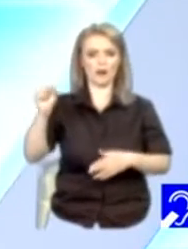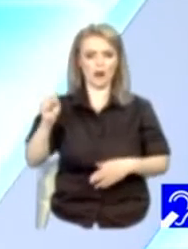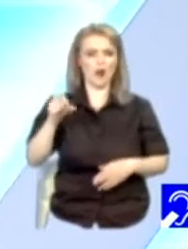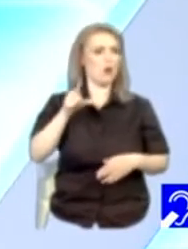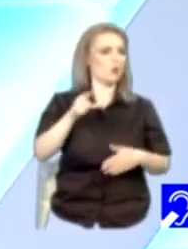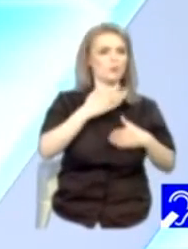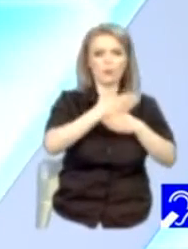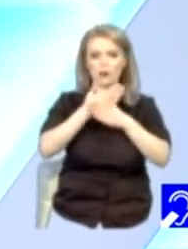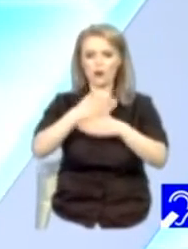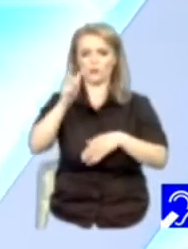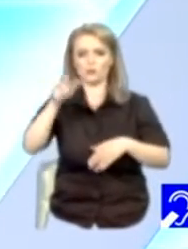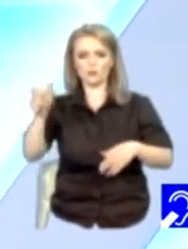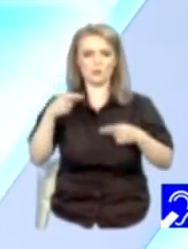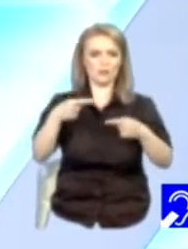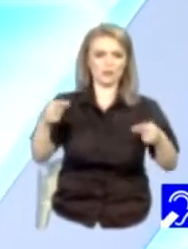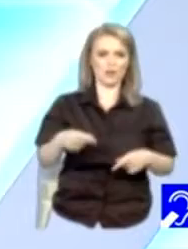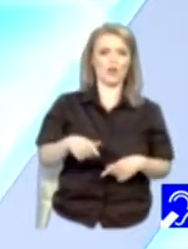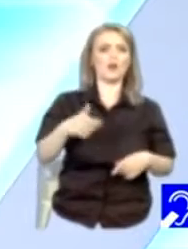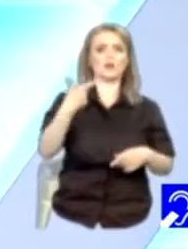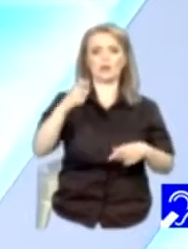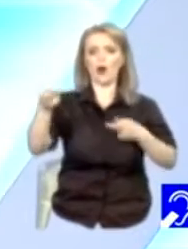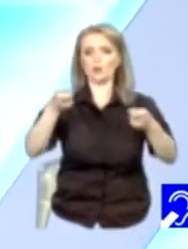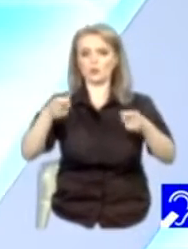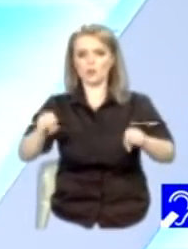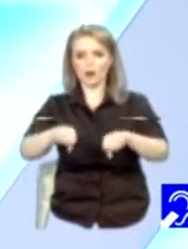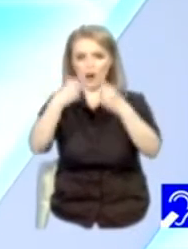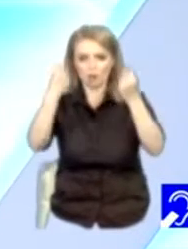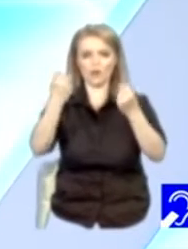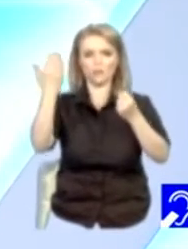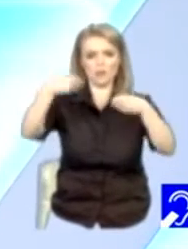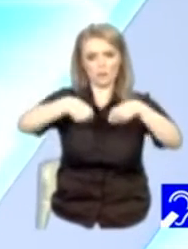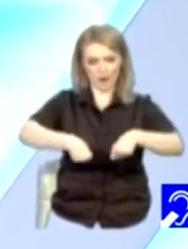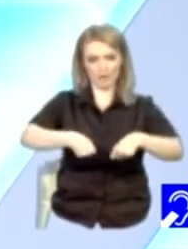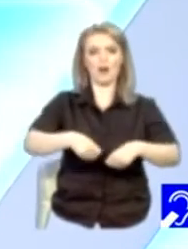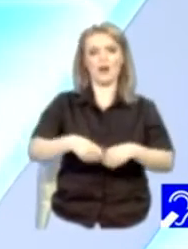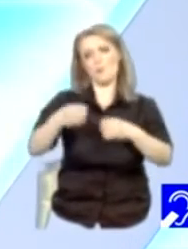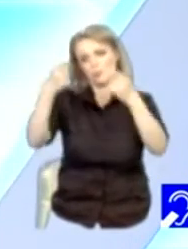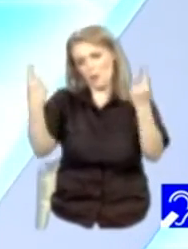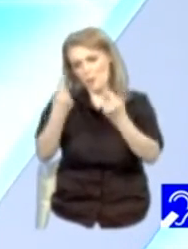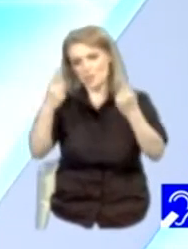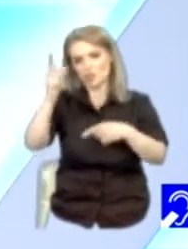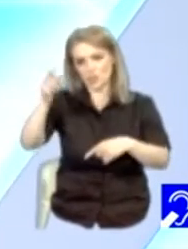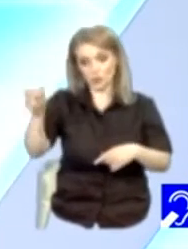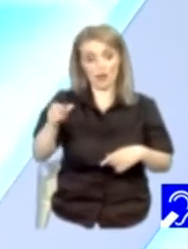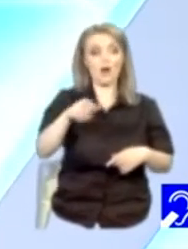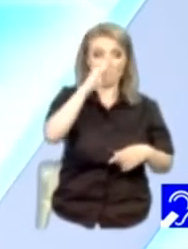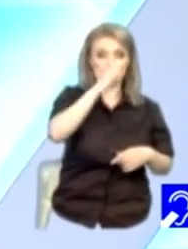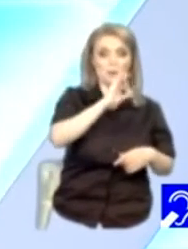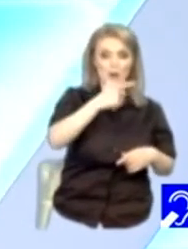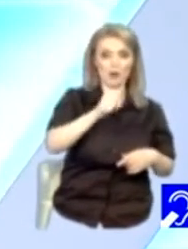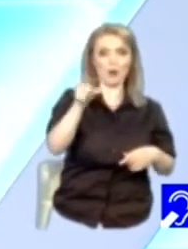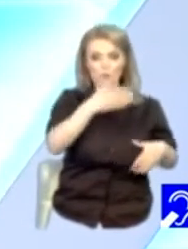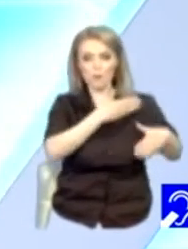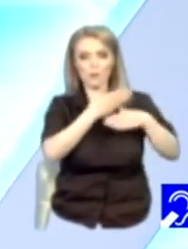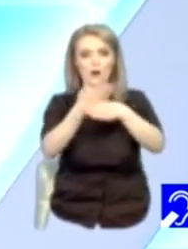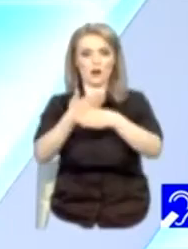unde autoritățile încalcă drepturile cetățenilor simpli, oamenilor simpli. De ce am făcut? Într-adevăr,